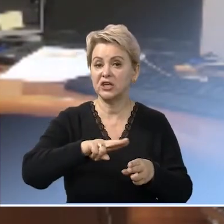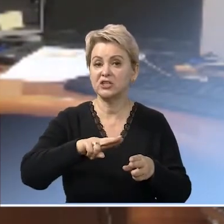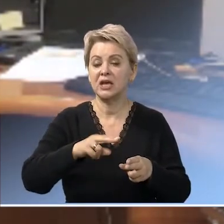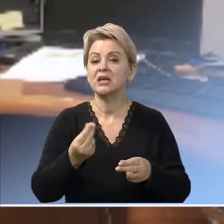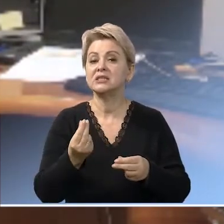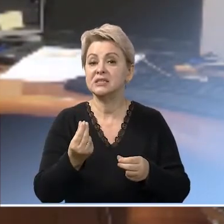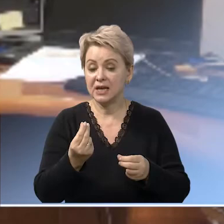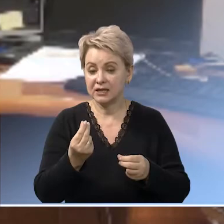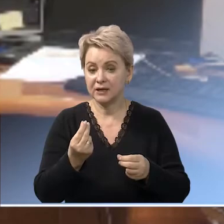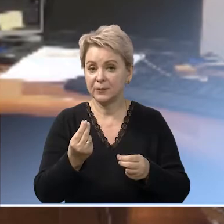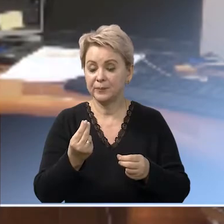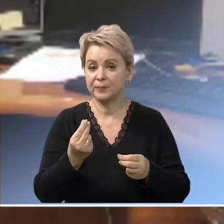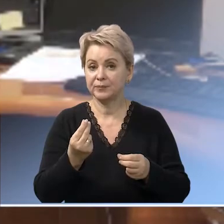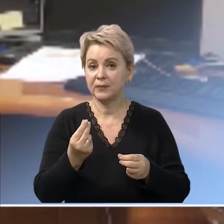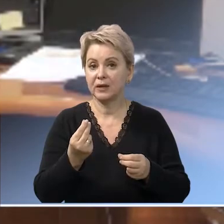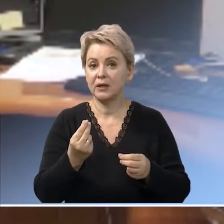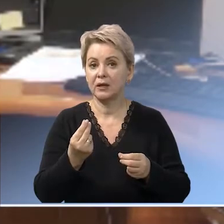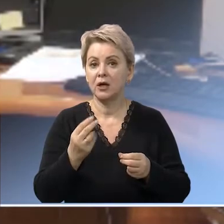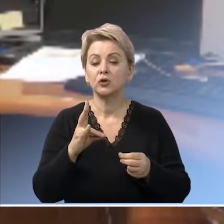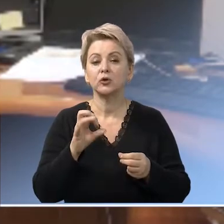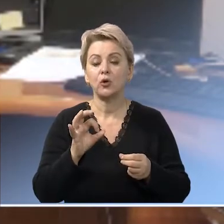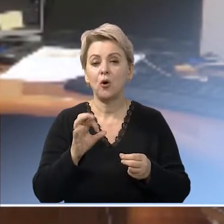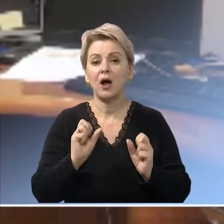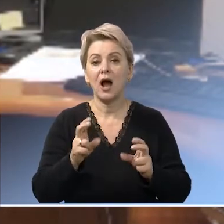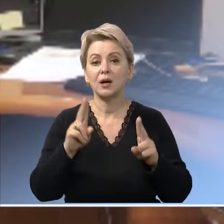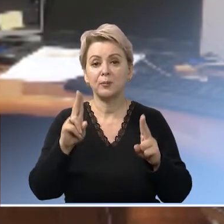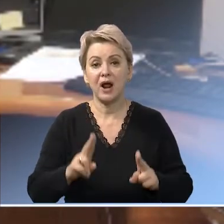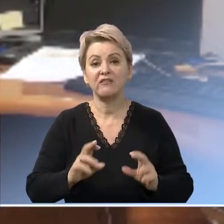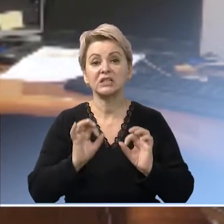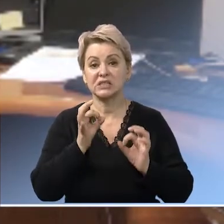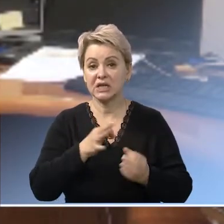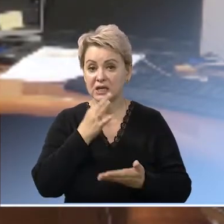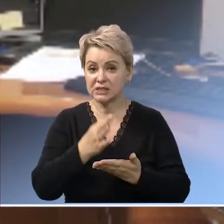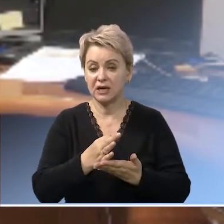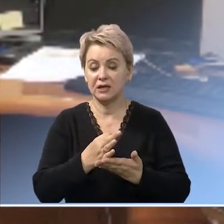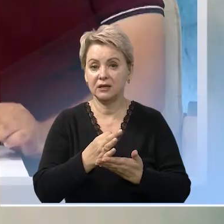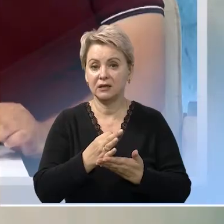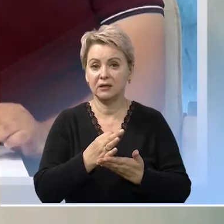вернуть похищенные у него денежные средства. Но вот, как правильно вы сказали,